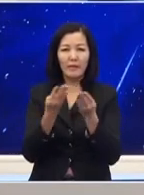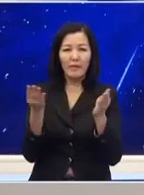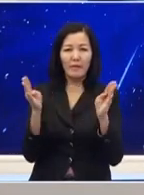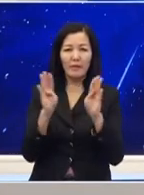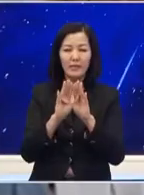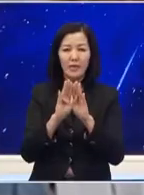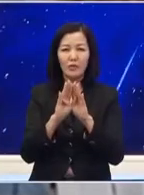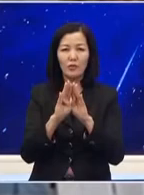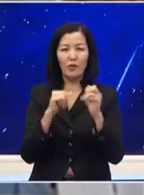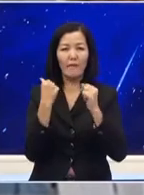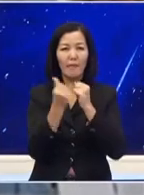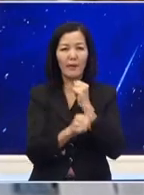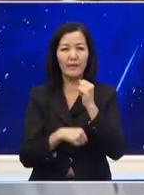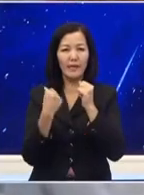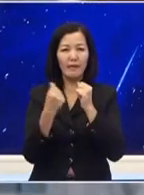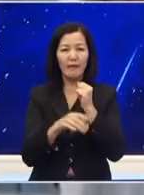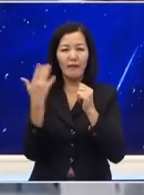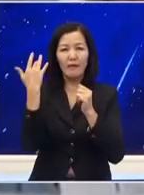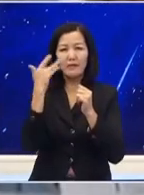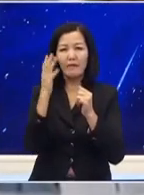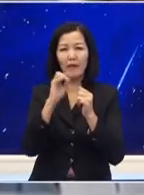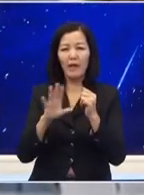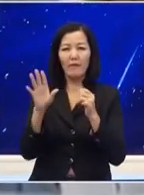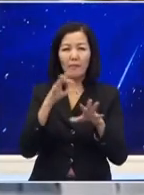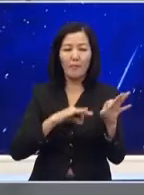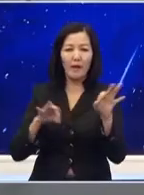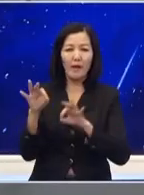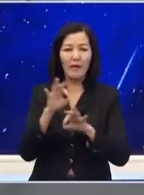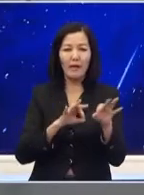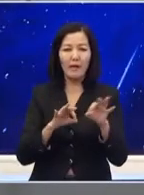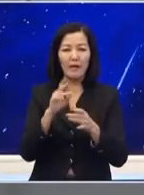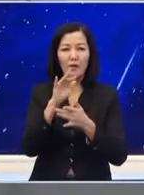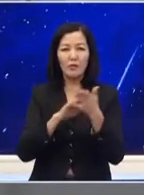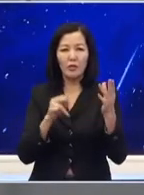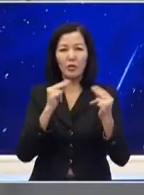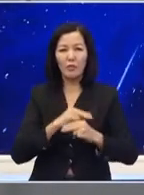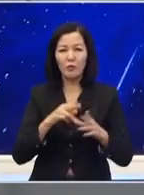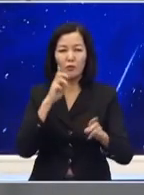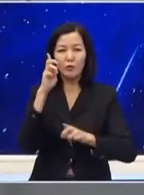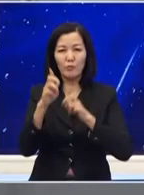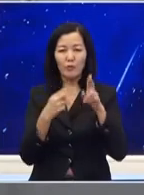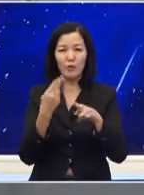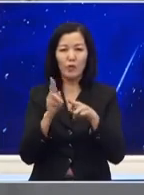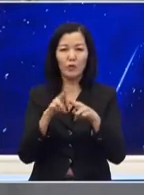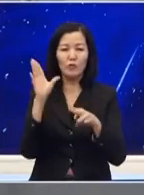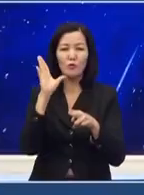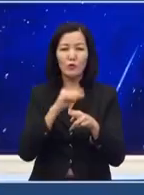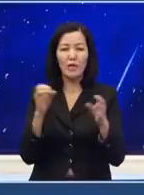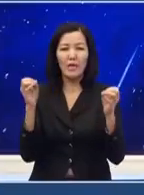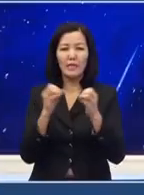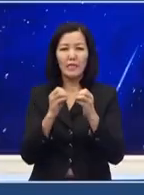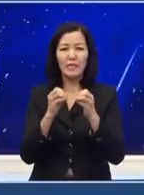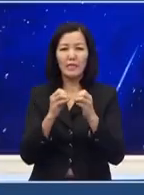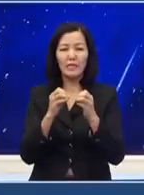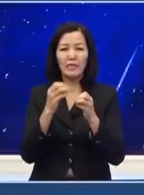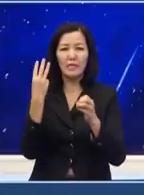материала. Это совместный американско-европейский проект. Sentinel-6 продолжит работу спутников, которые уже